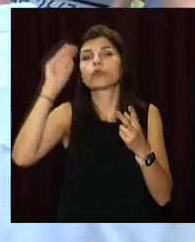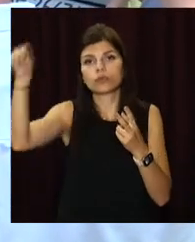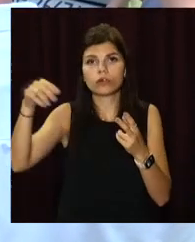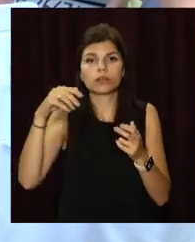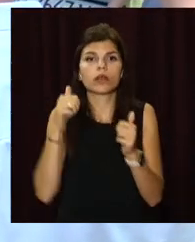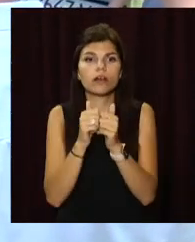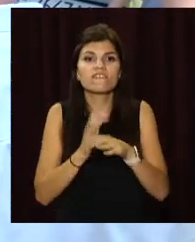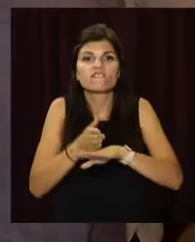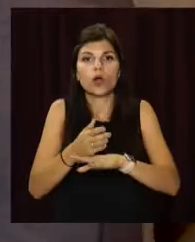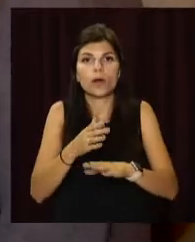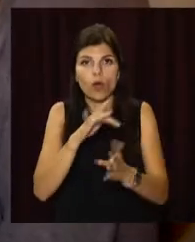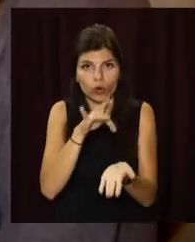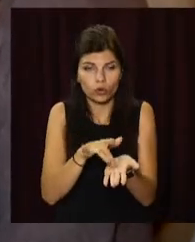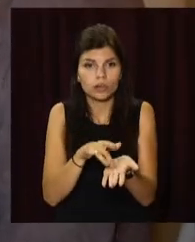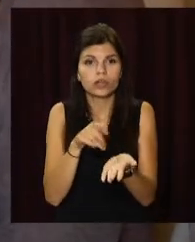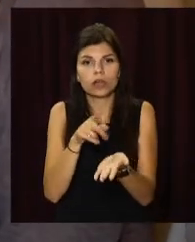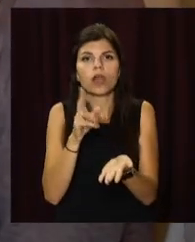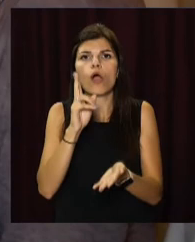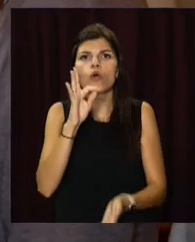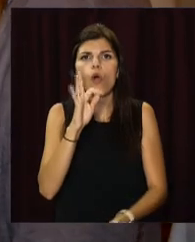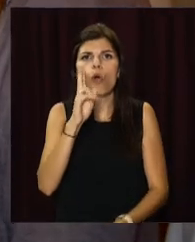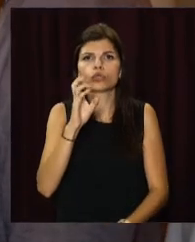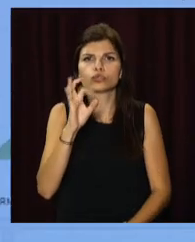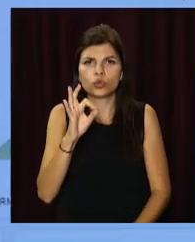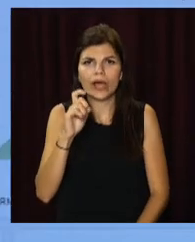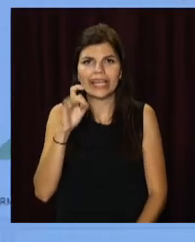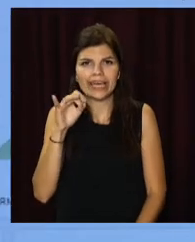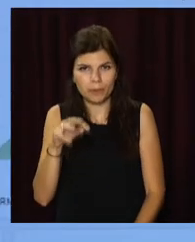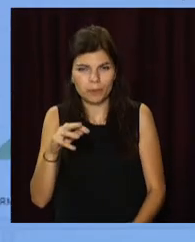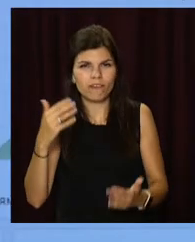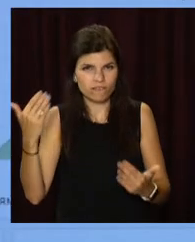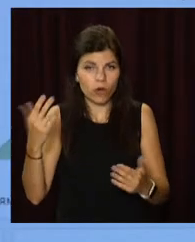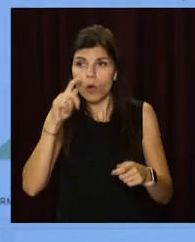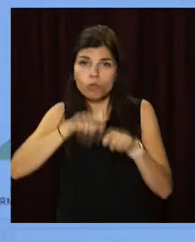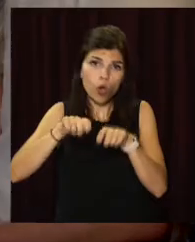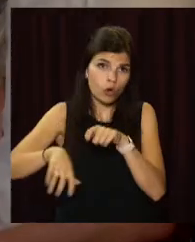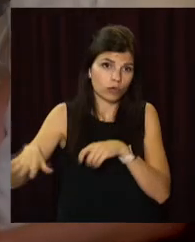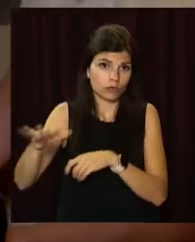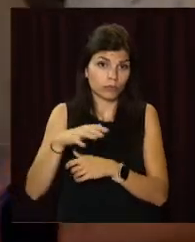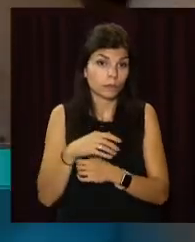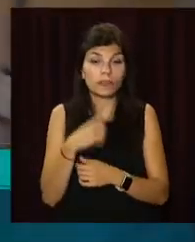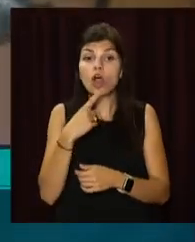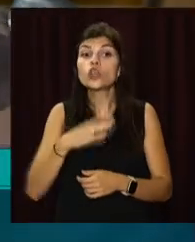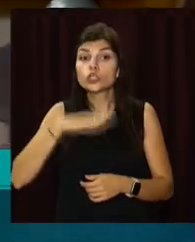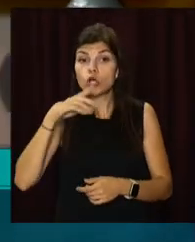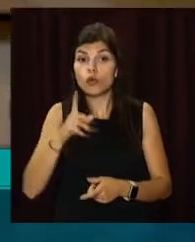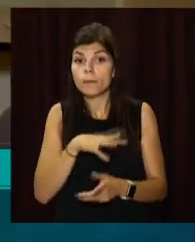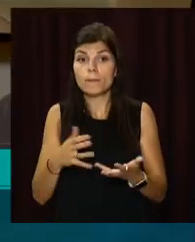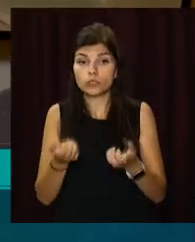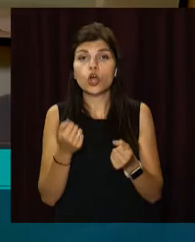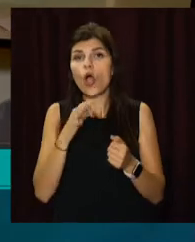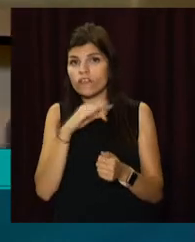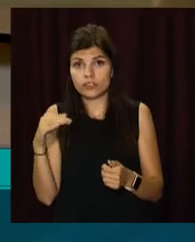пост розташувався на в'їзді до міста і орієнтований на викиди коксохімічних підприємств Дніпроазоту. Цих даних достатньо для того,